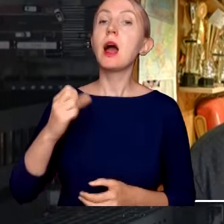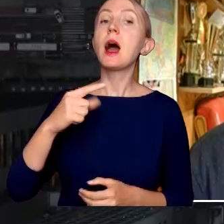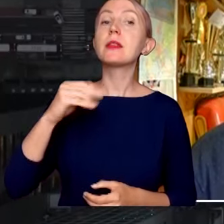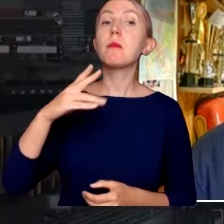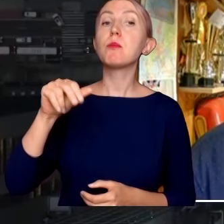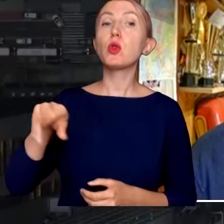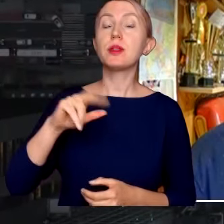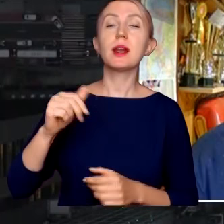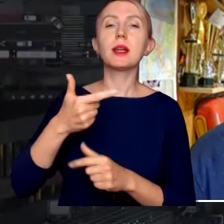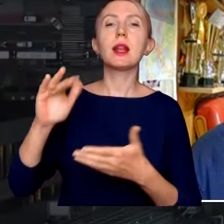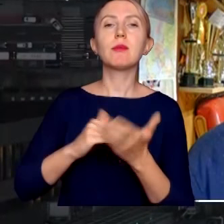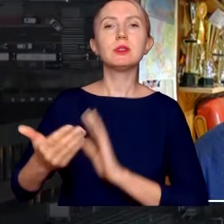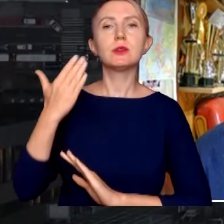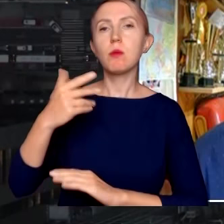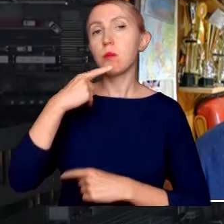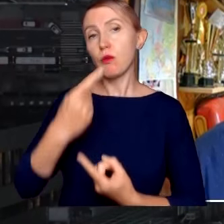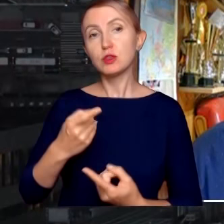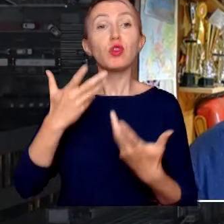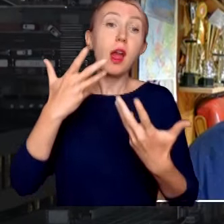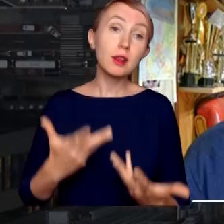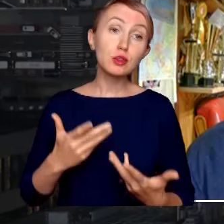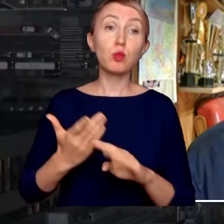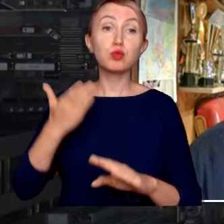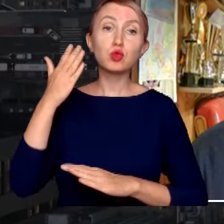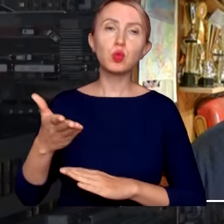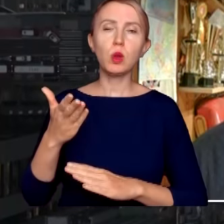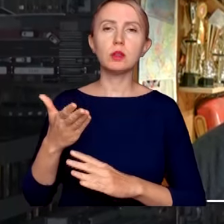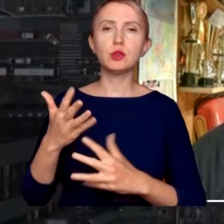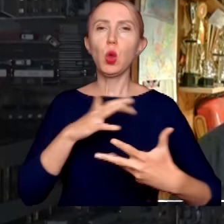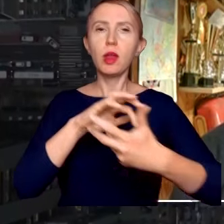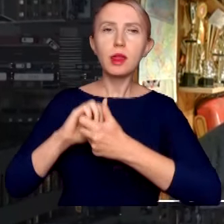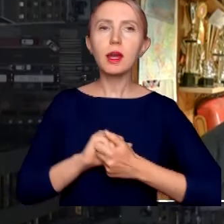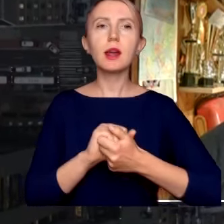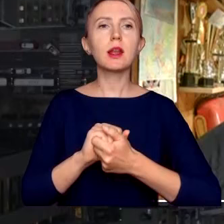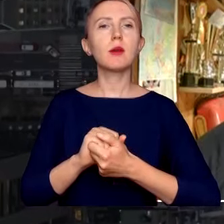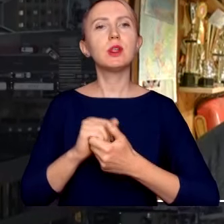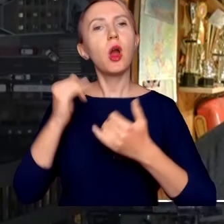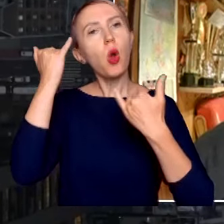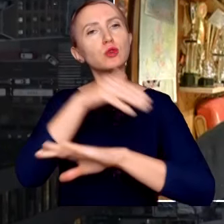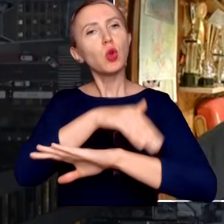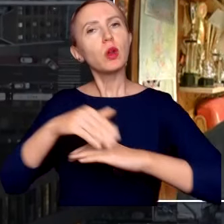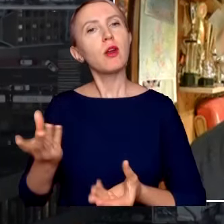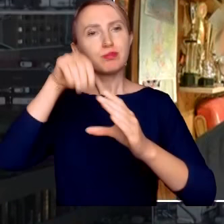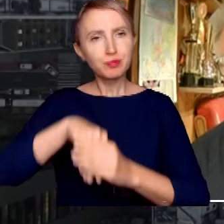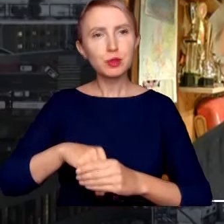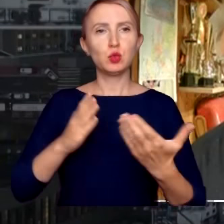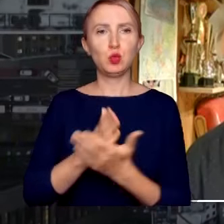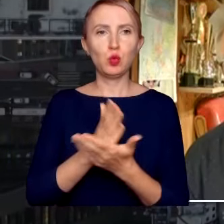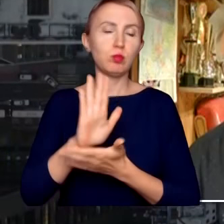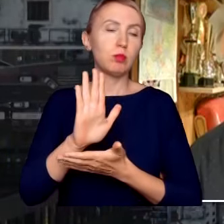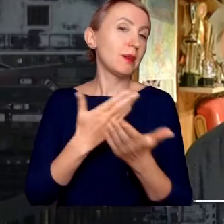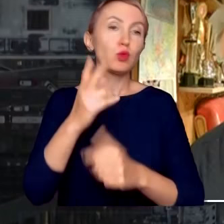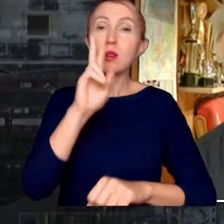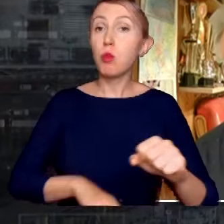miesięcy temu wskazywał, że chciałby, by w przyszłości w ramach integracji obcokrajowców zatrudniać właśnie w służbach, między innymi w policji.